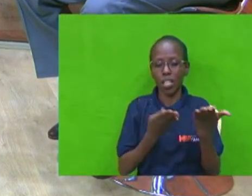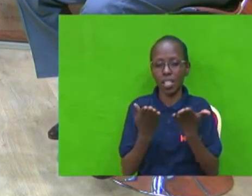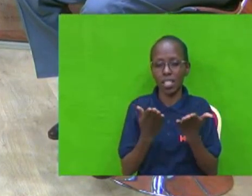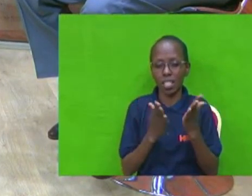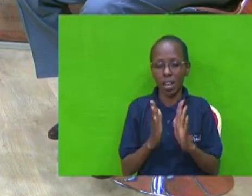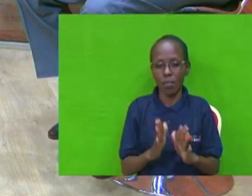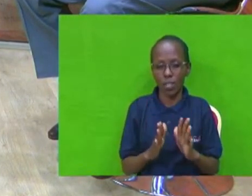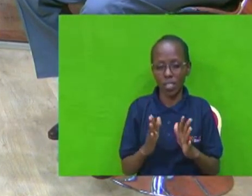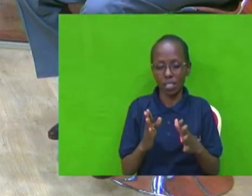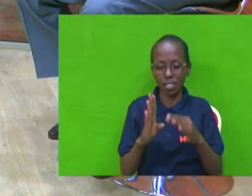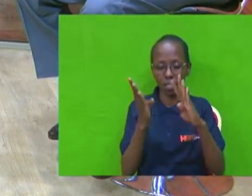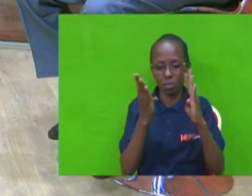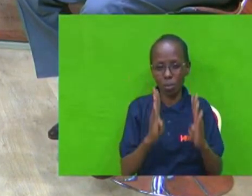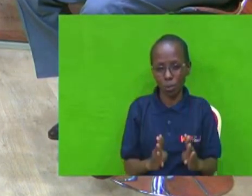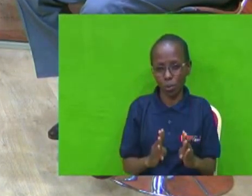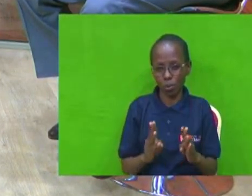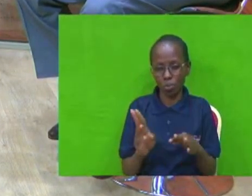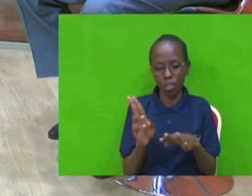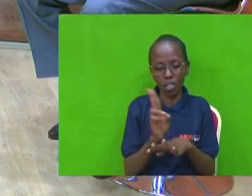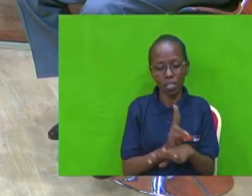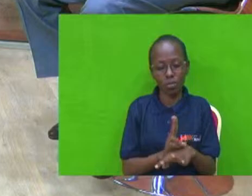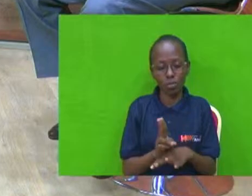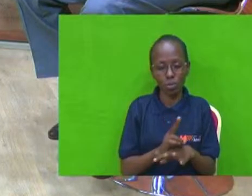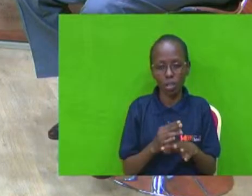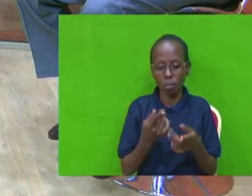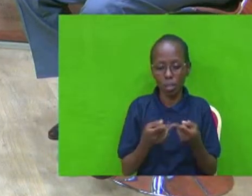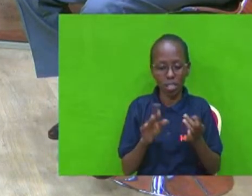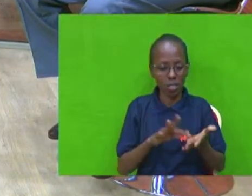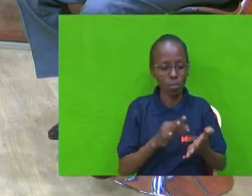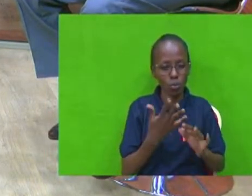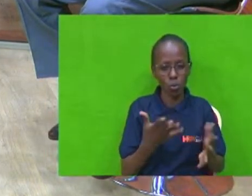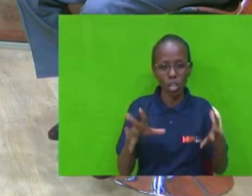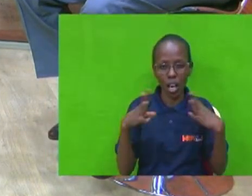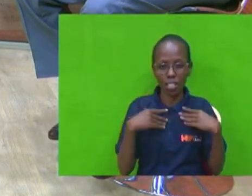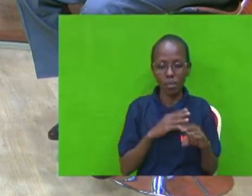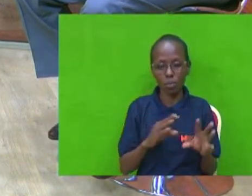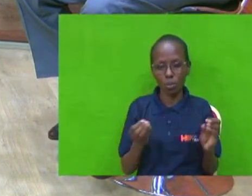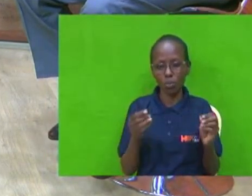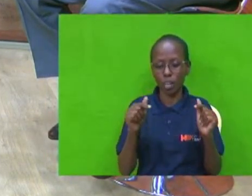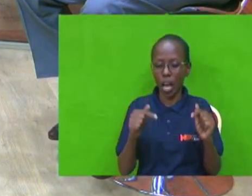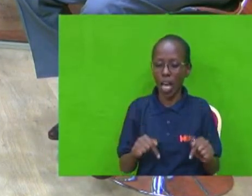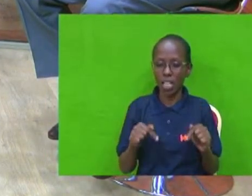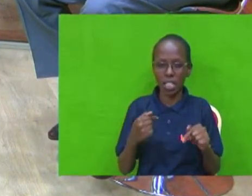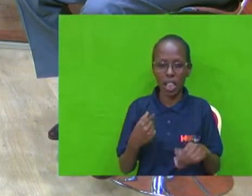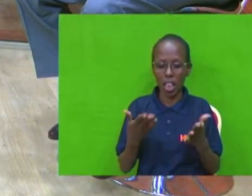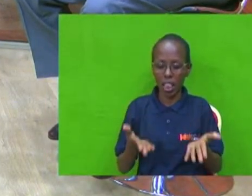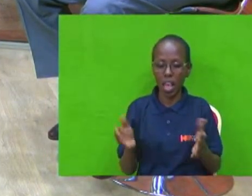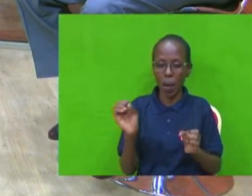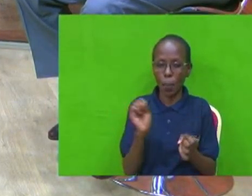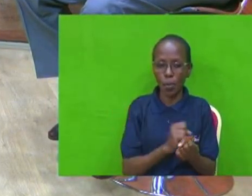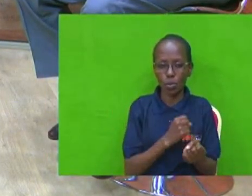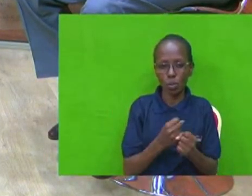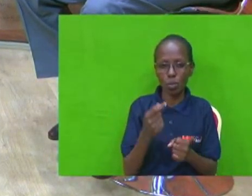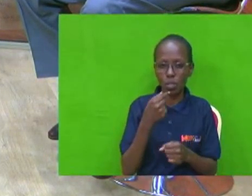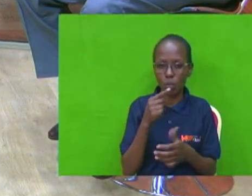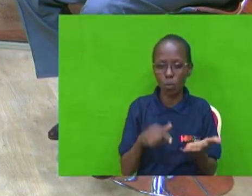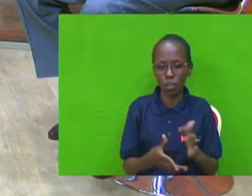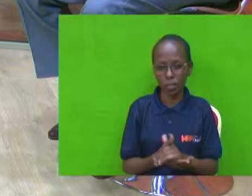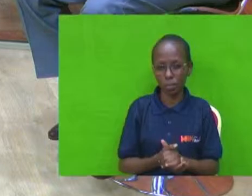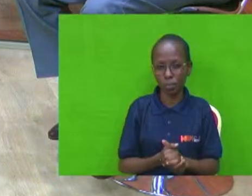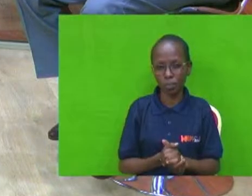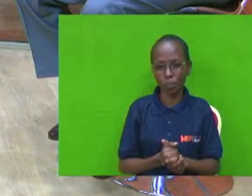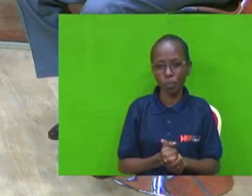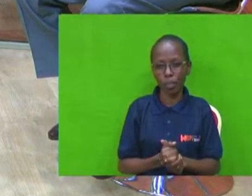walitii tunapokeleza kwa jinsi ya mwili. Kwa mambo ya kiroho hawakukubali. Hapa hatuwezi. Hapa inaitwa Swahili sema piga ua ili